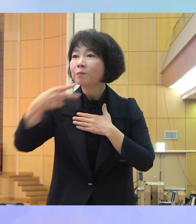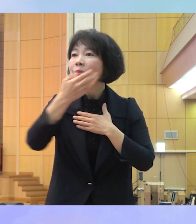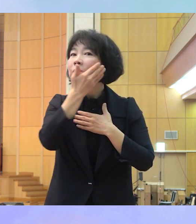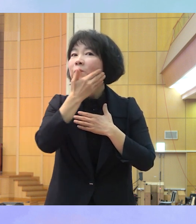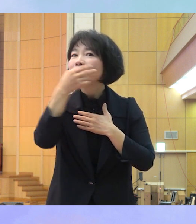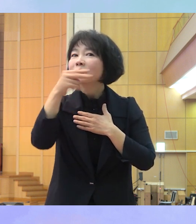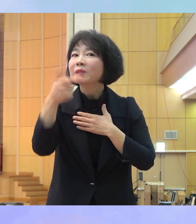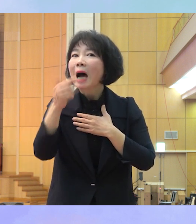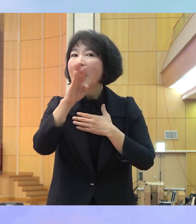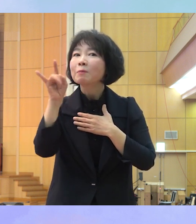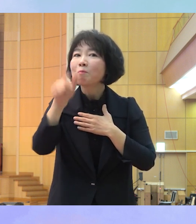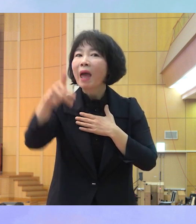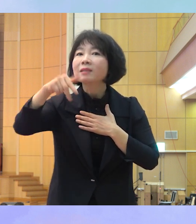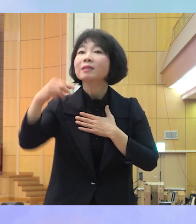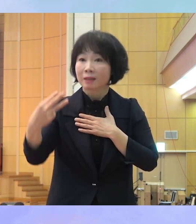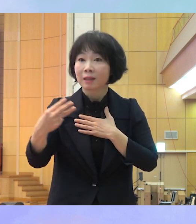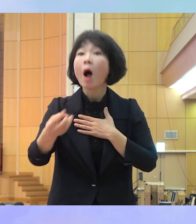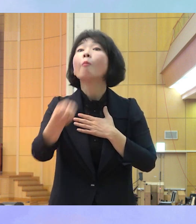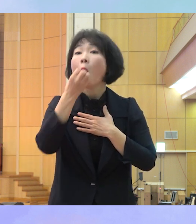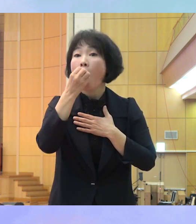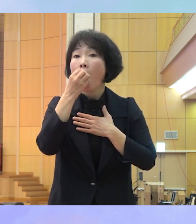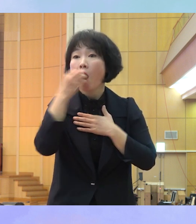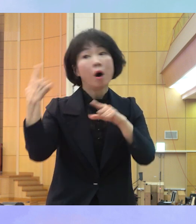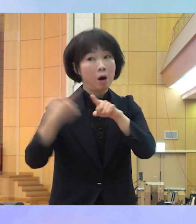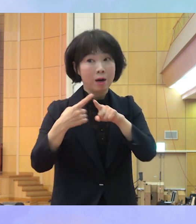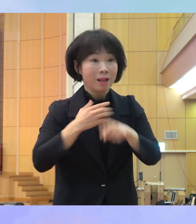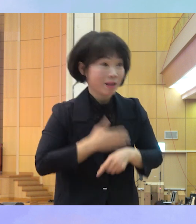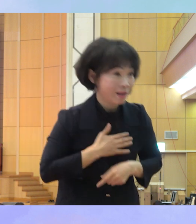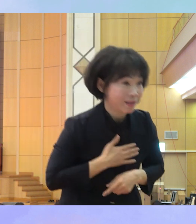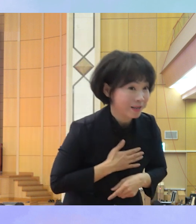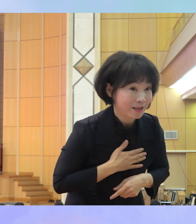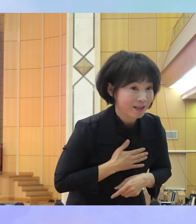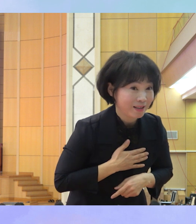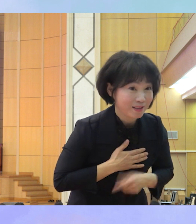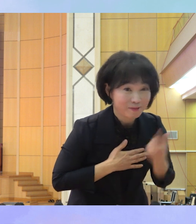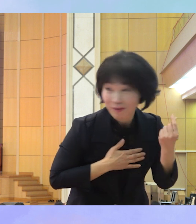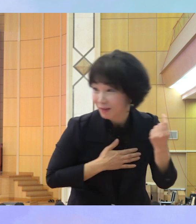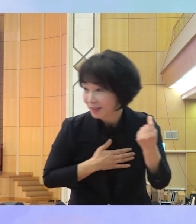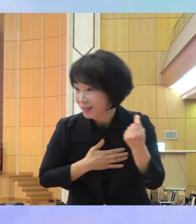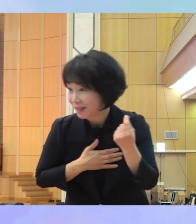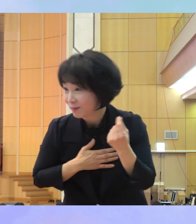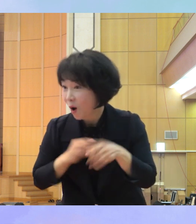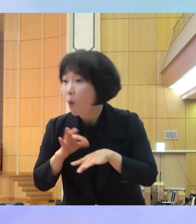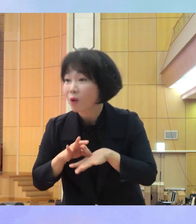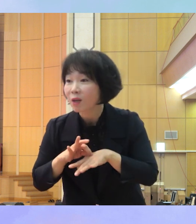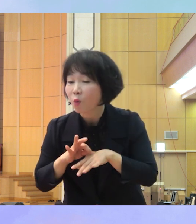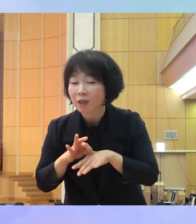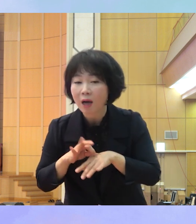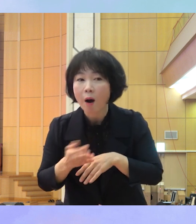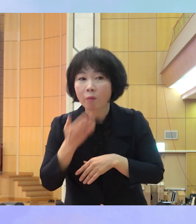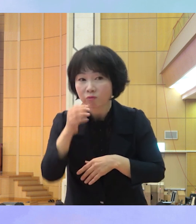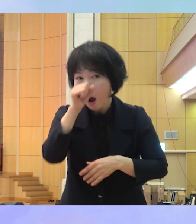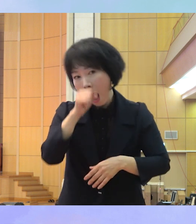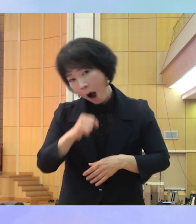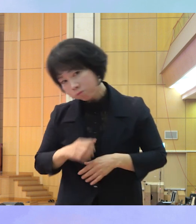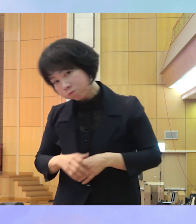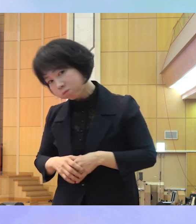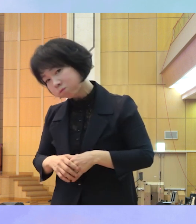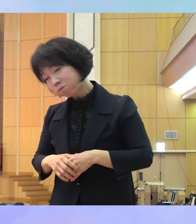고기를 먹으면 단백질을 섭취하고, 뭐 나머지 얘기하지 말고 그냥 간단하게 얘기